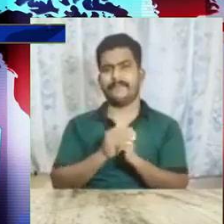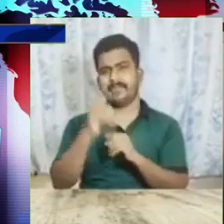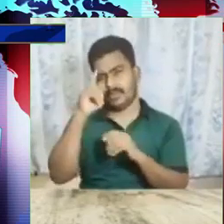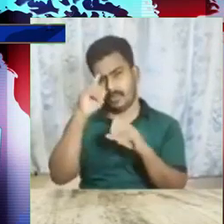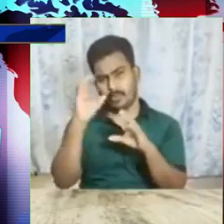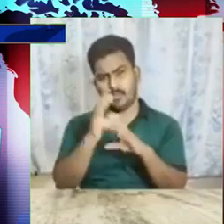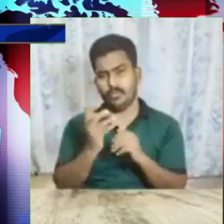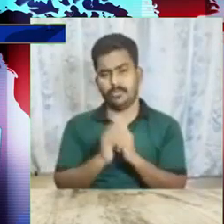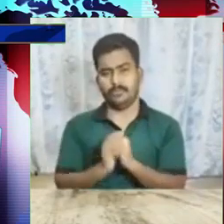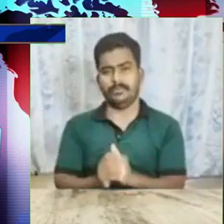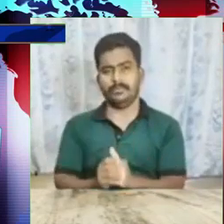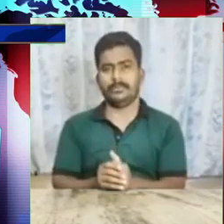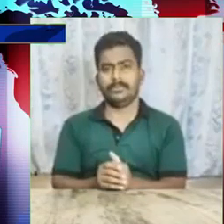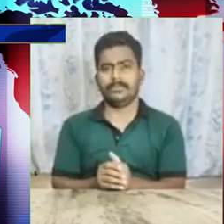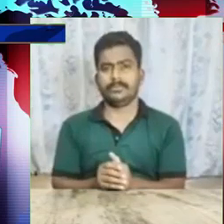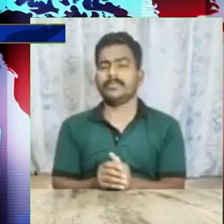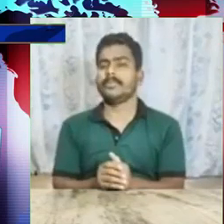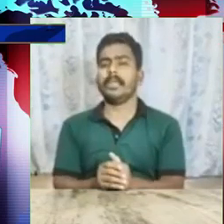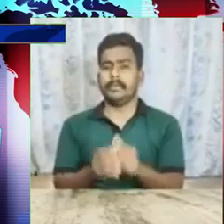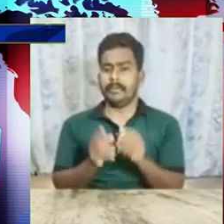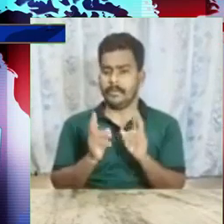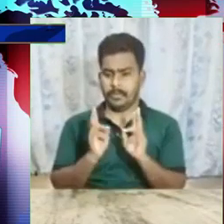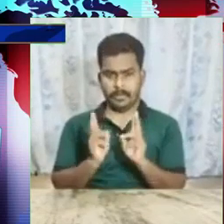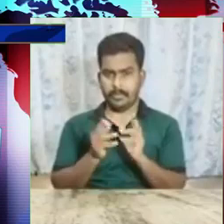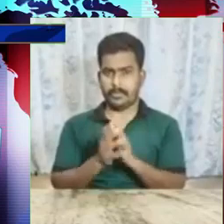ശ്രമം ആരംഭിച്ചിട്ടുണ്ട്.